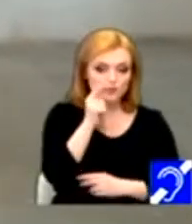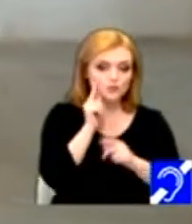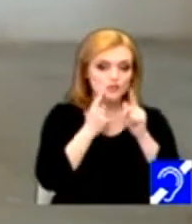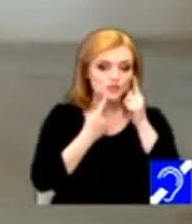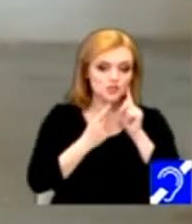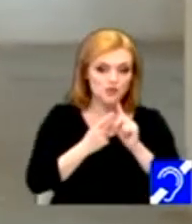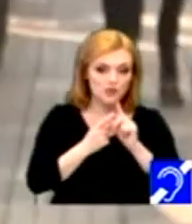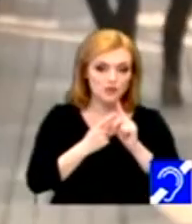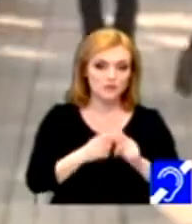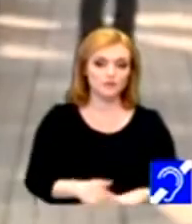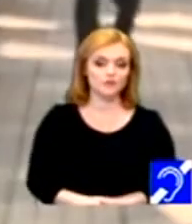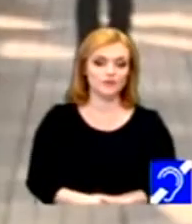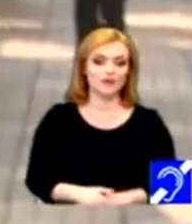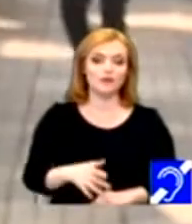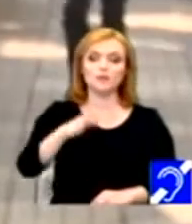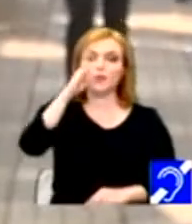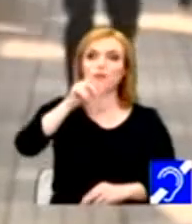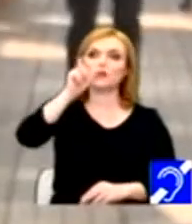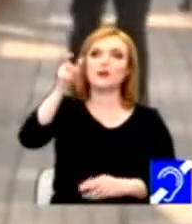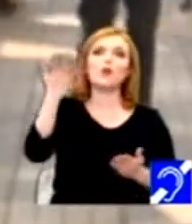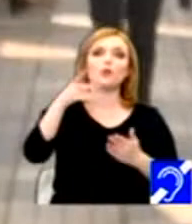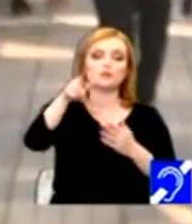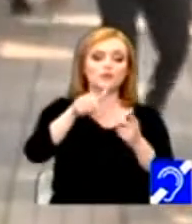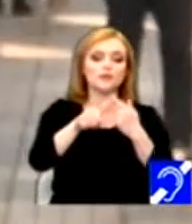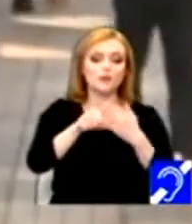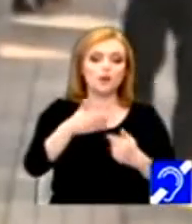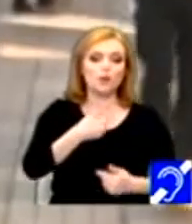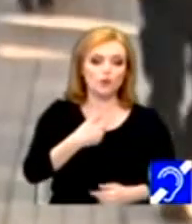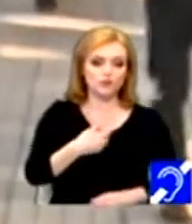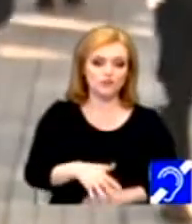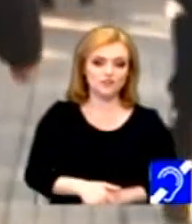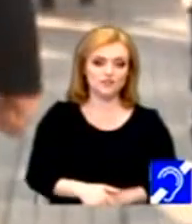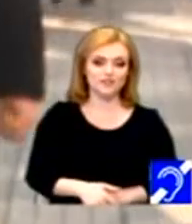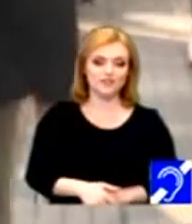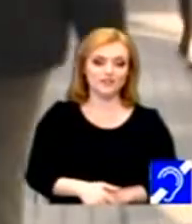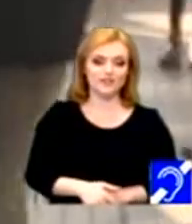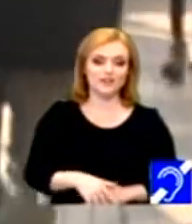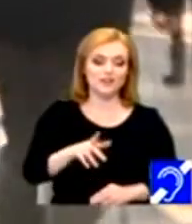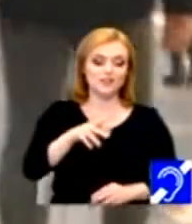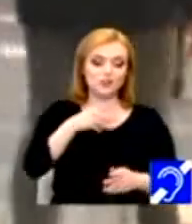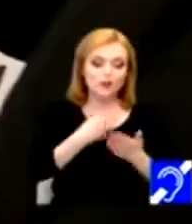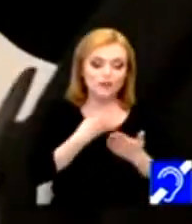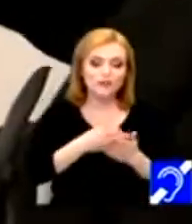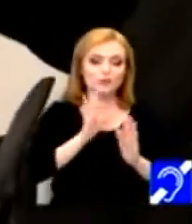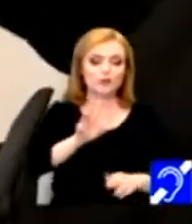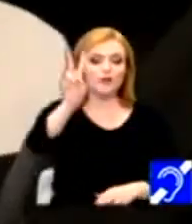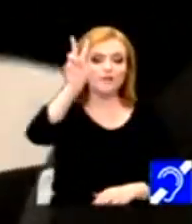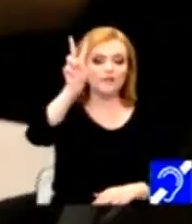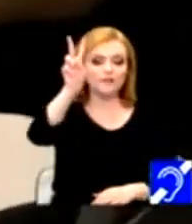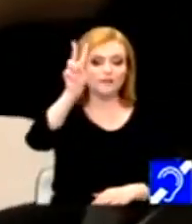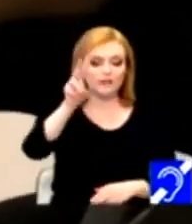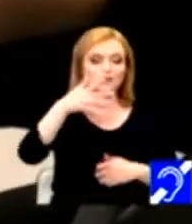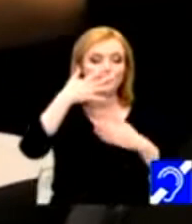tata i-a spus că pune ce nume vrei tu, dar i-a arătat semnul, să-i pui și Victoria. Aici